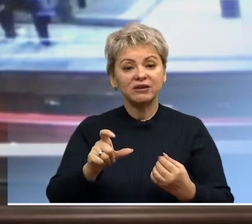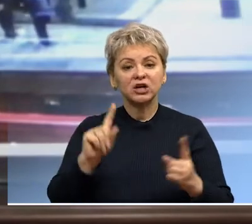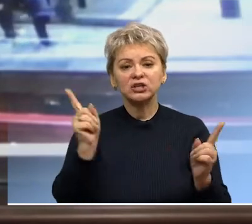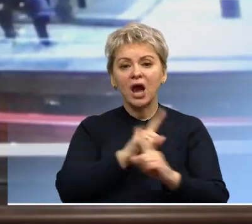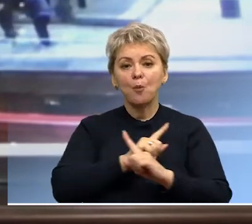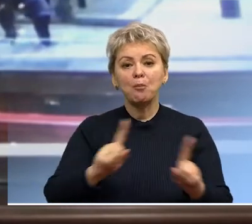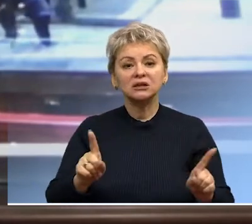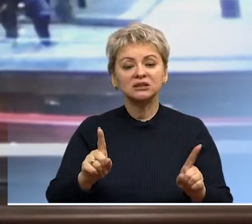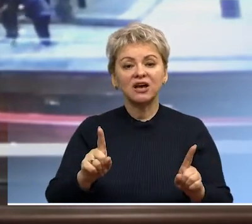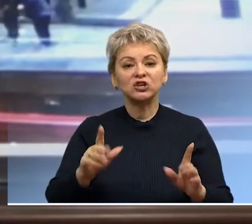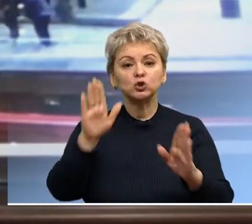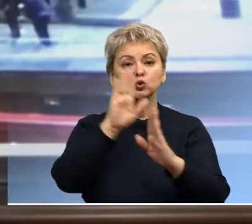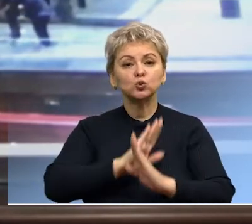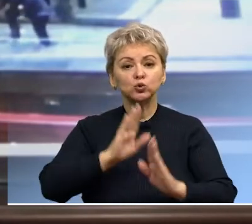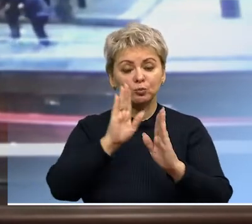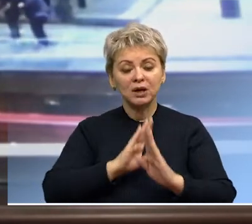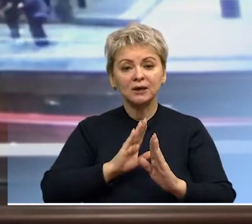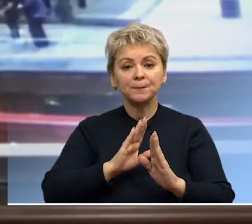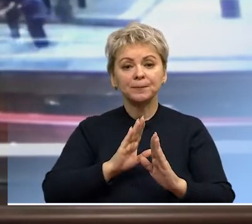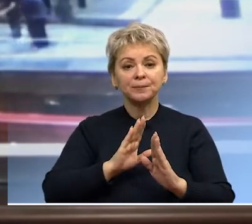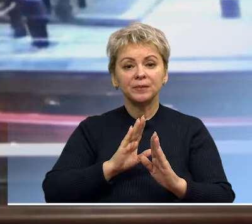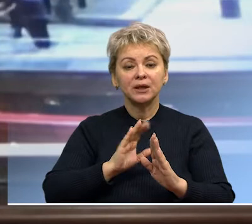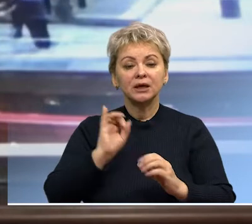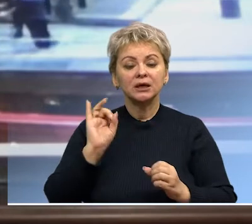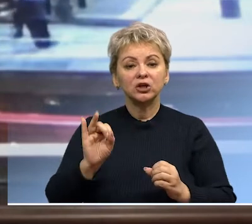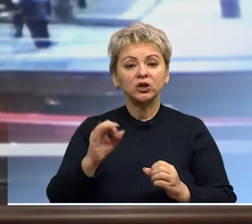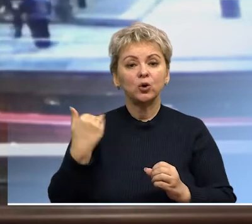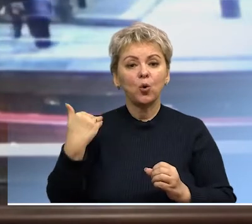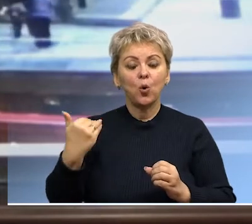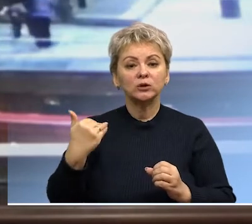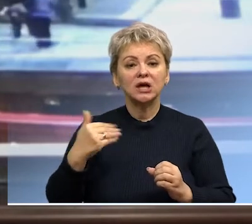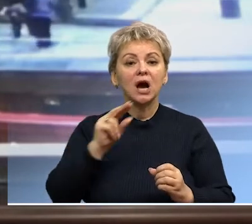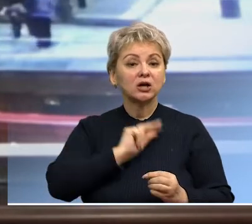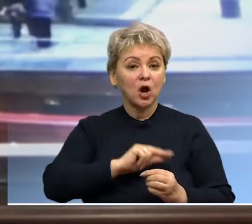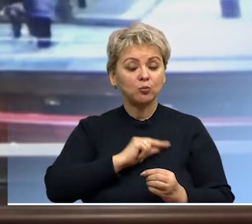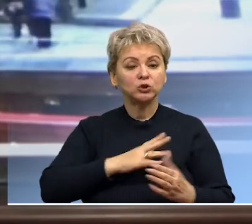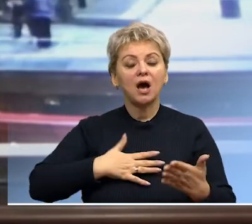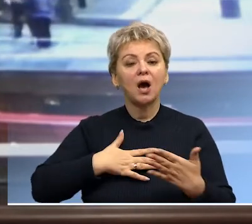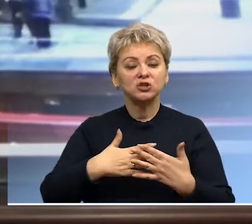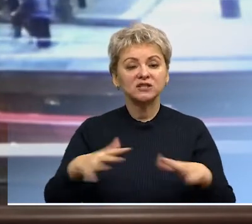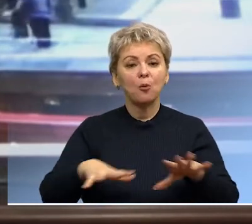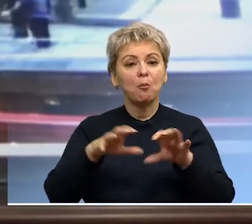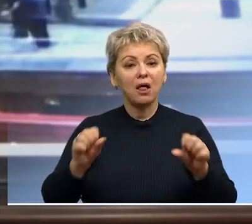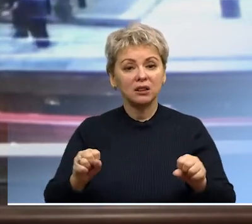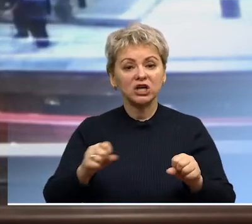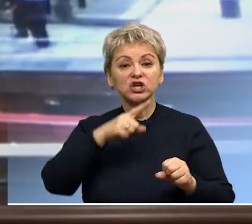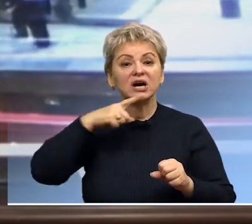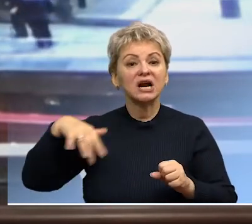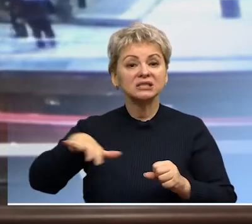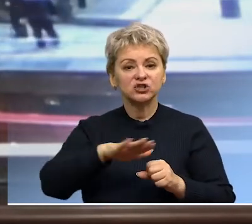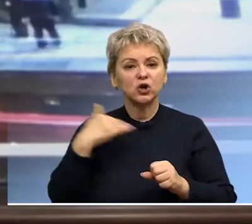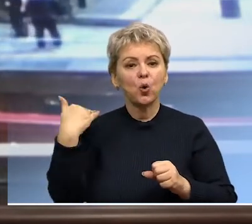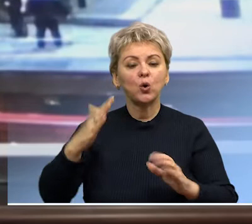человек необыкновенной судьбы, и он работает в Общественной палате